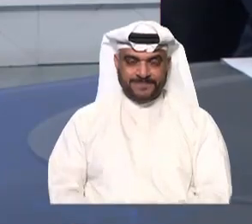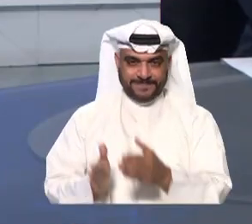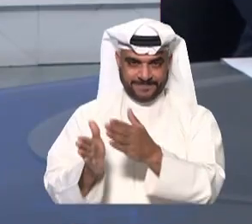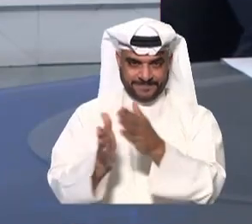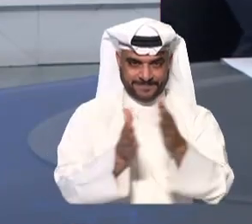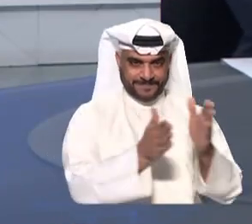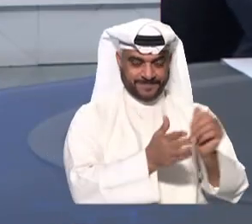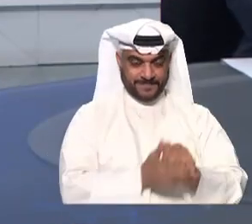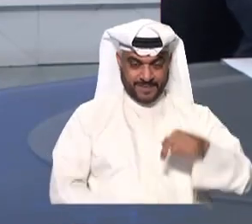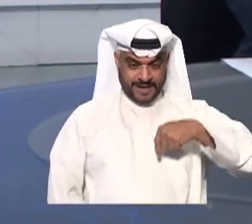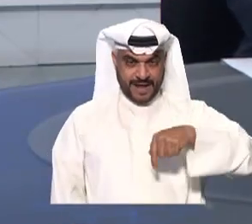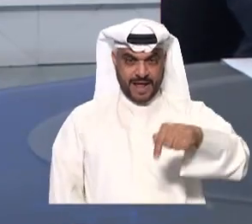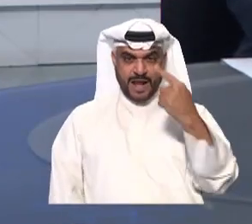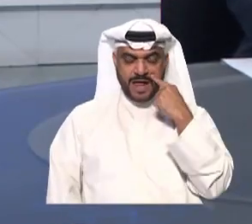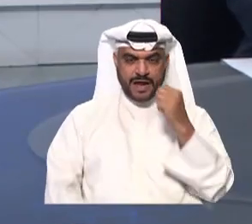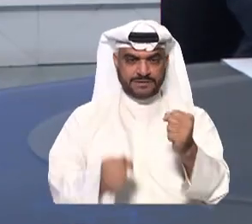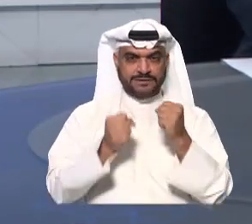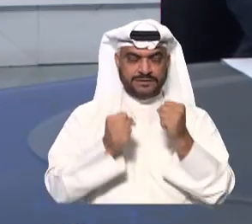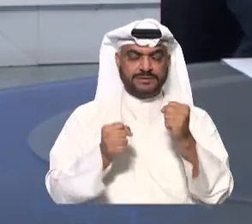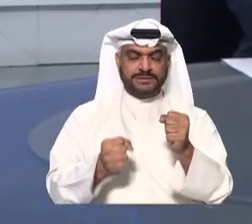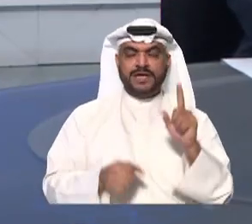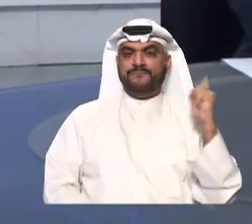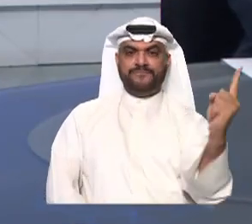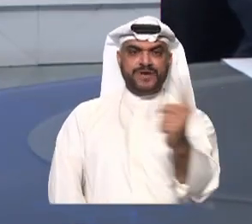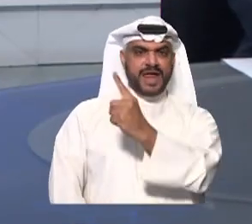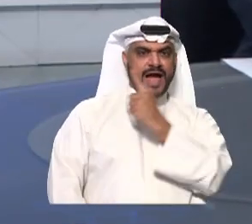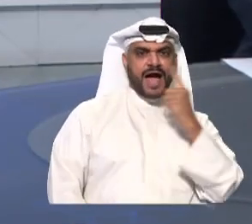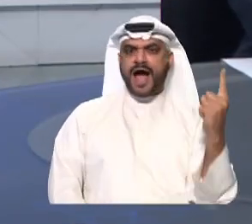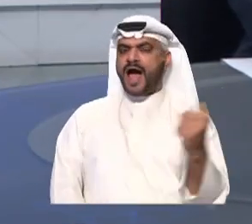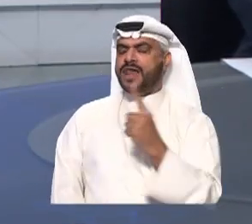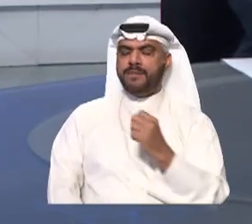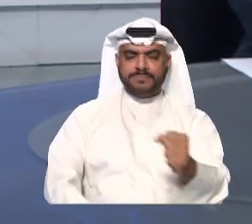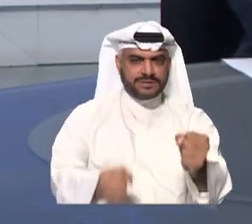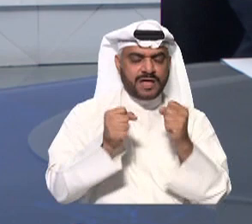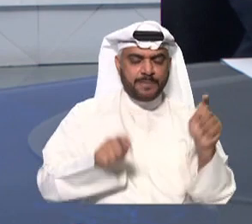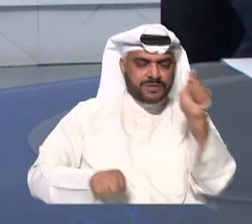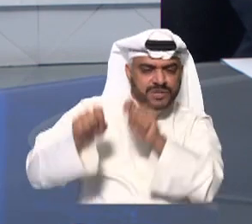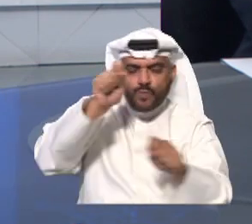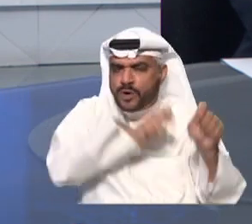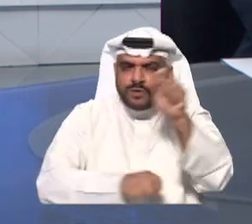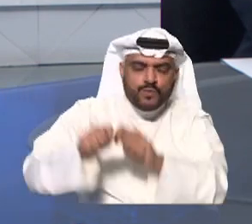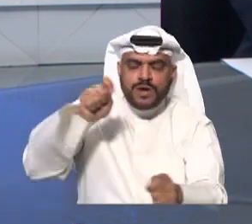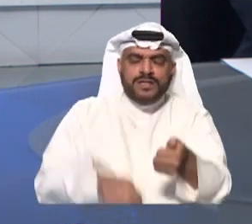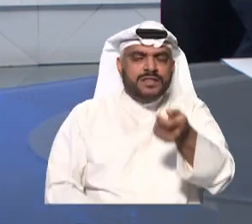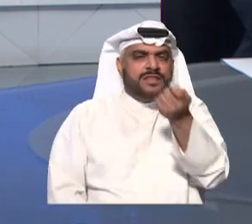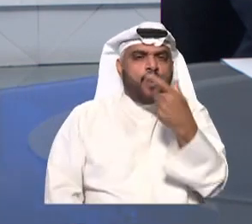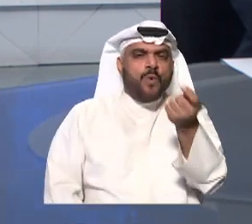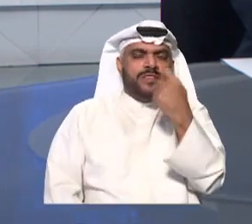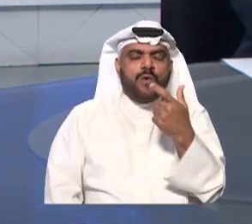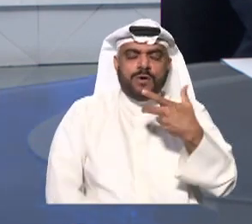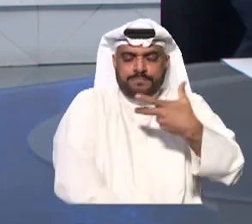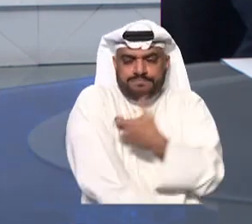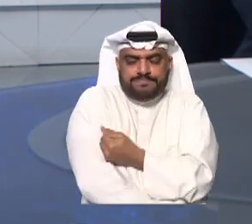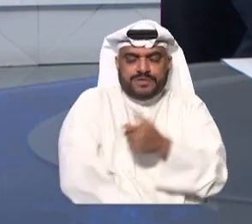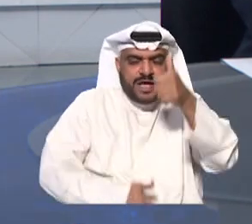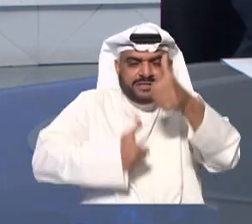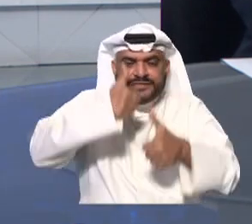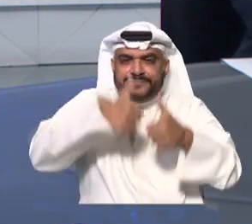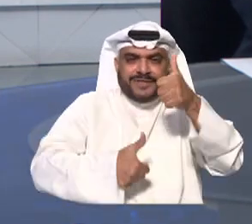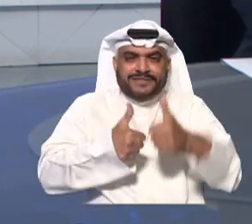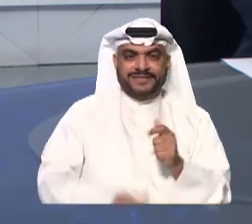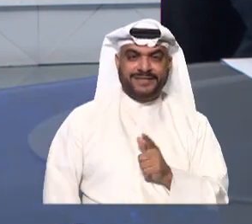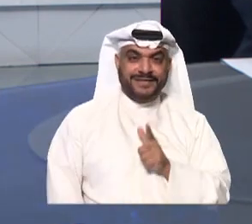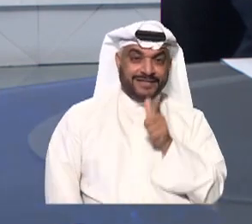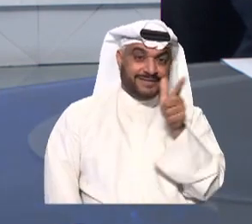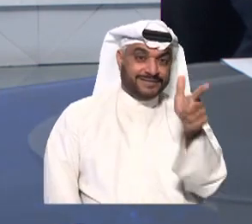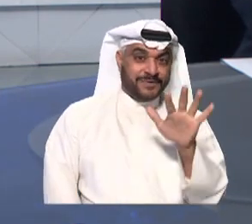بينما يخوض الجميع سباقا مع الزمن في كل أنحاء العالم لإيجاد لقاح نهائي ضد كوفيد-19، تراهن السلطات